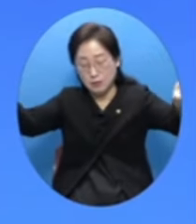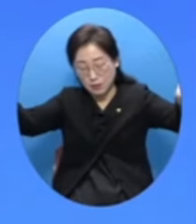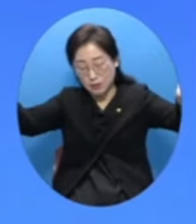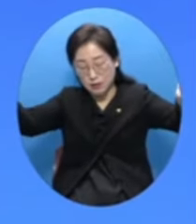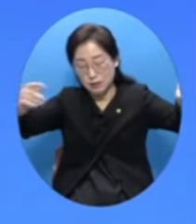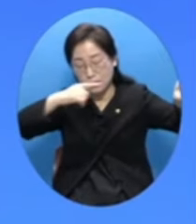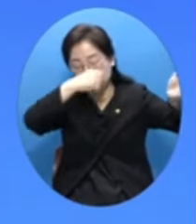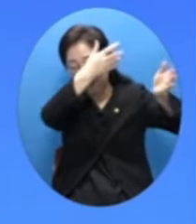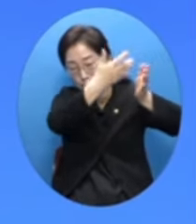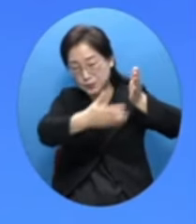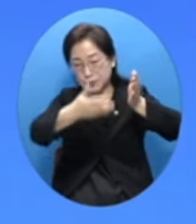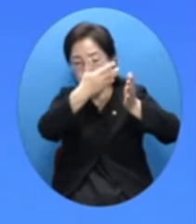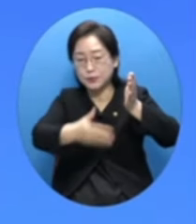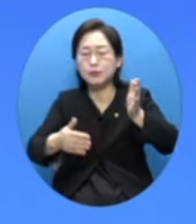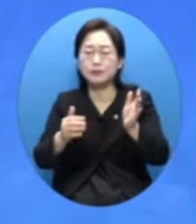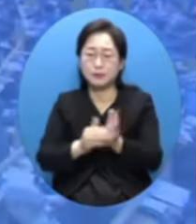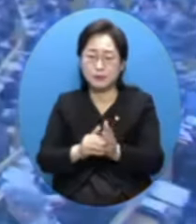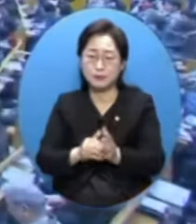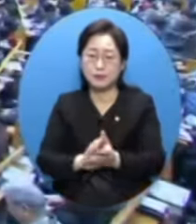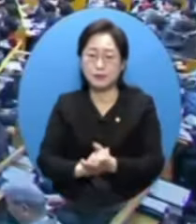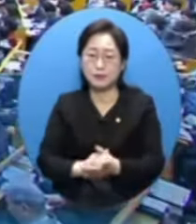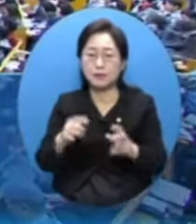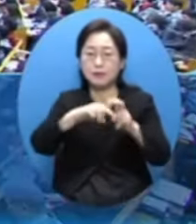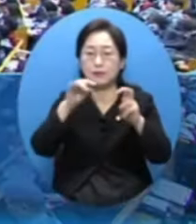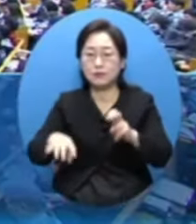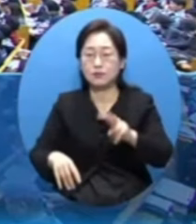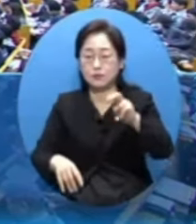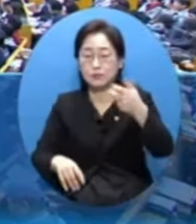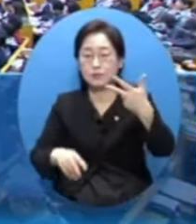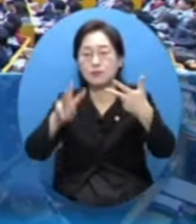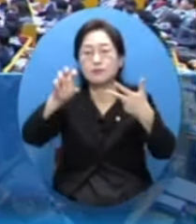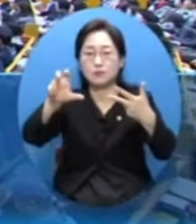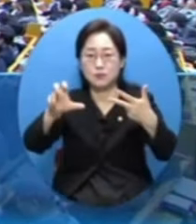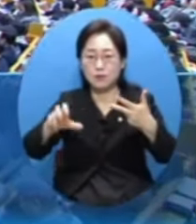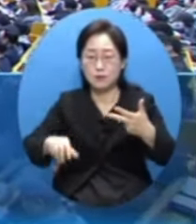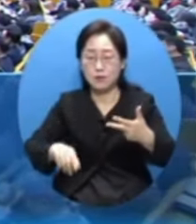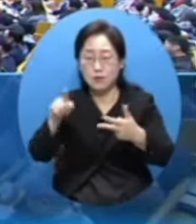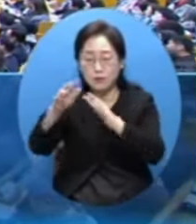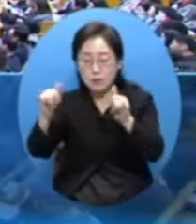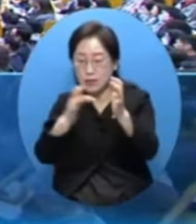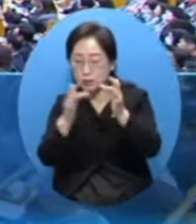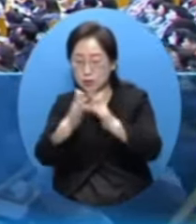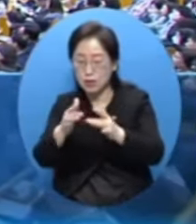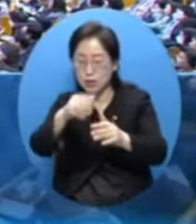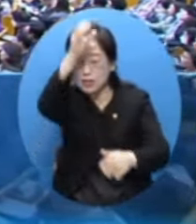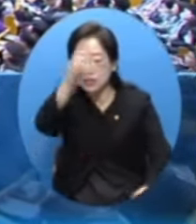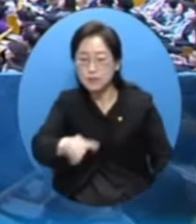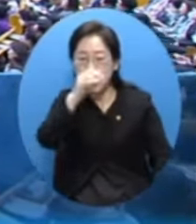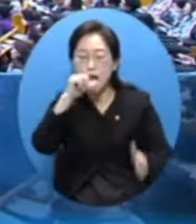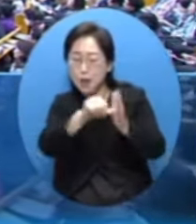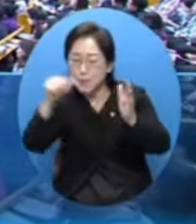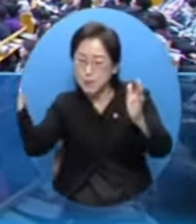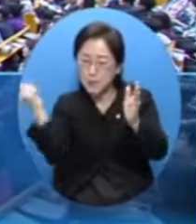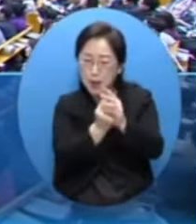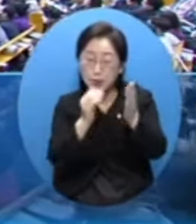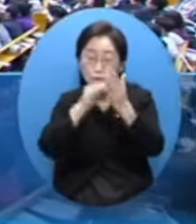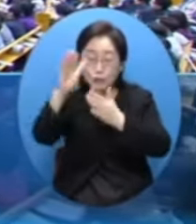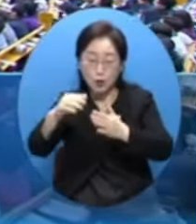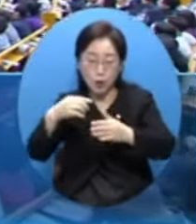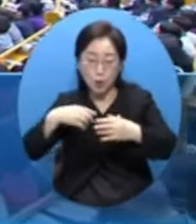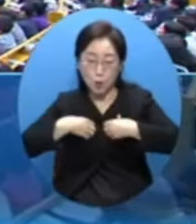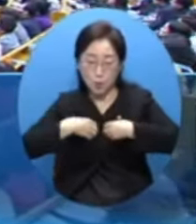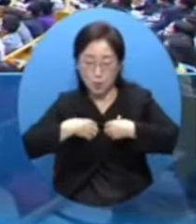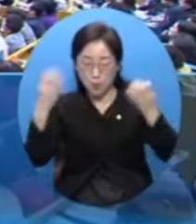철 흘러내렸습니다 마태복음 27장 3절입니다 그들이 예수를 십자가에 못박은 후에 그 옷을 재배에